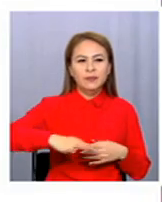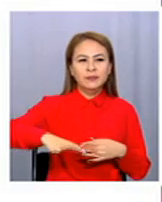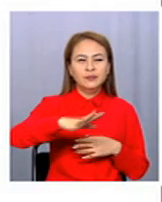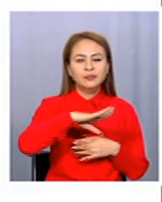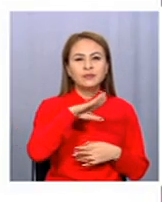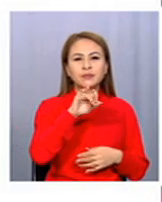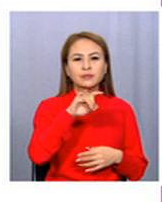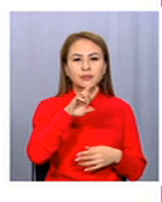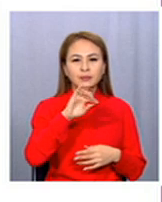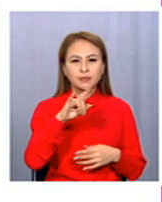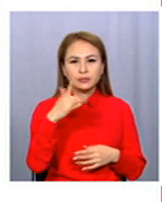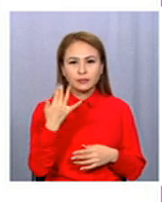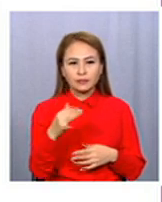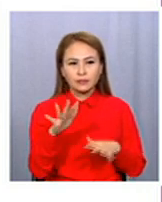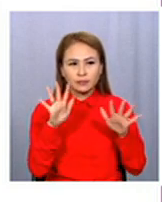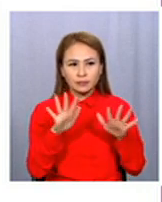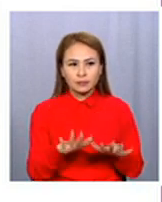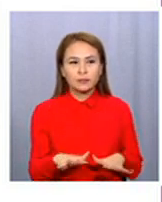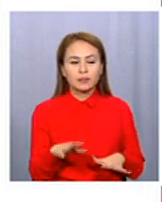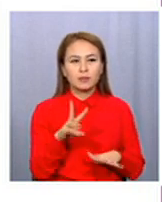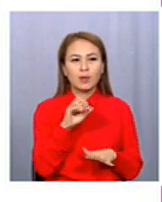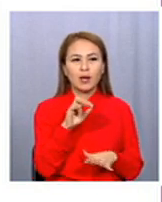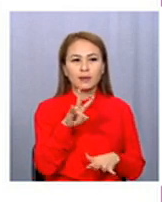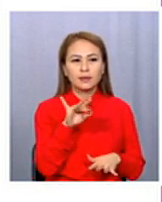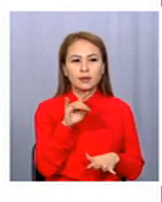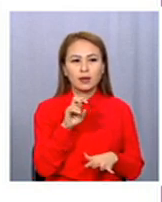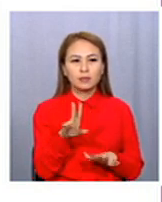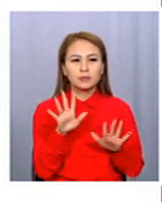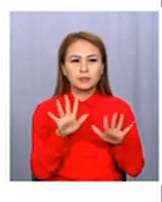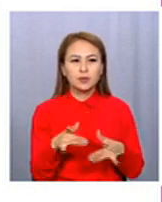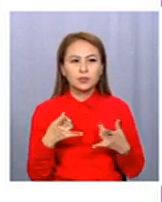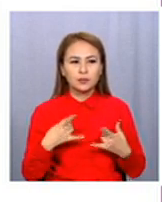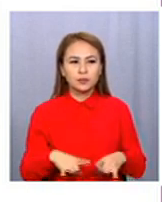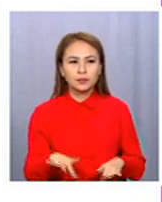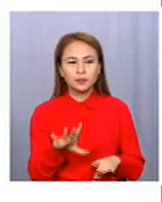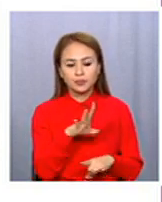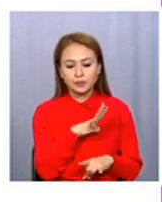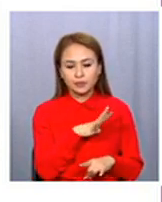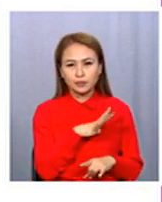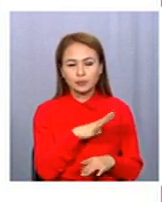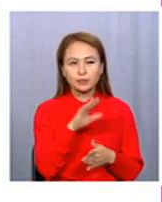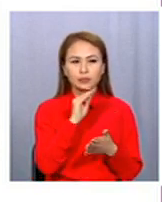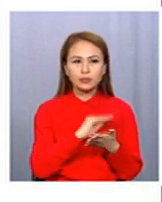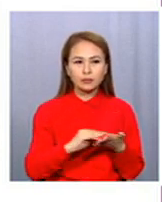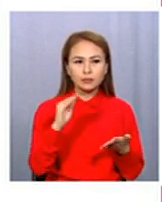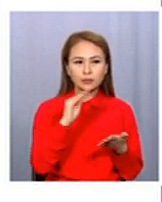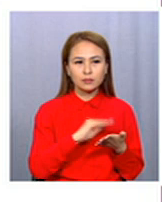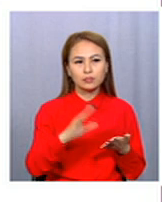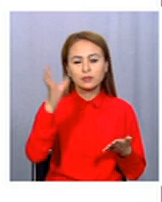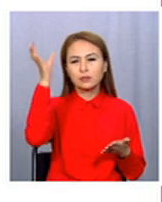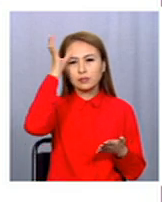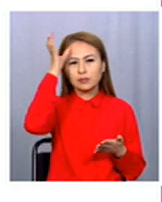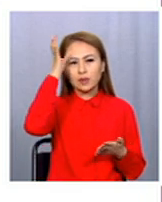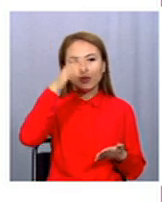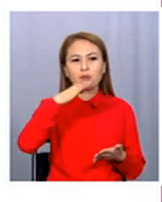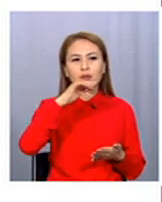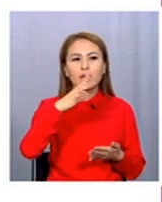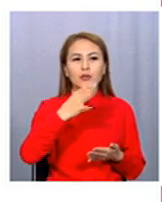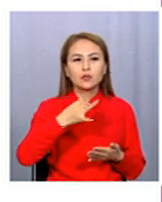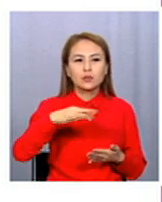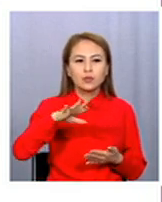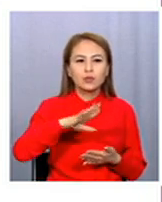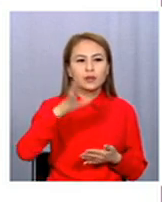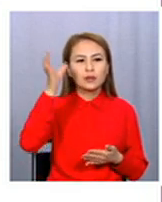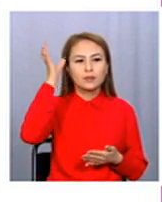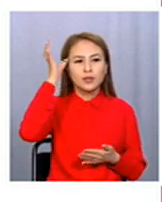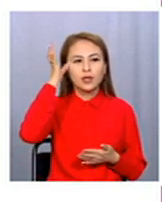Тарбағатай ауданы Маңырақ ауылында дүниеге келген. Жазушы, ғалым,